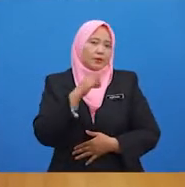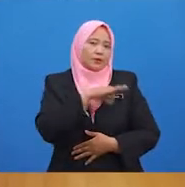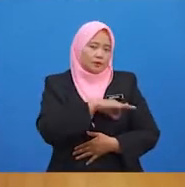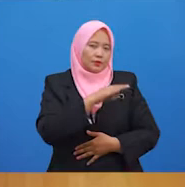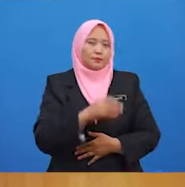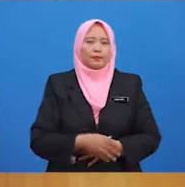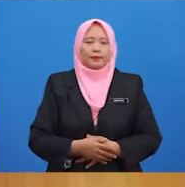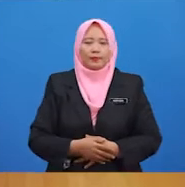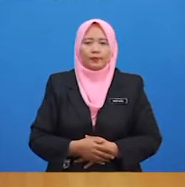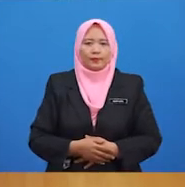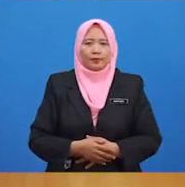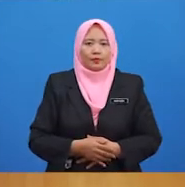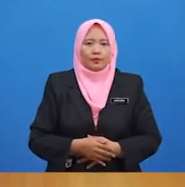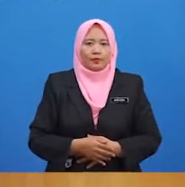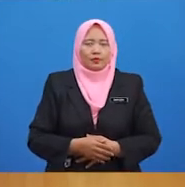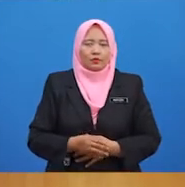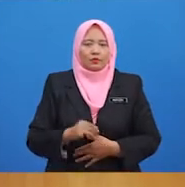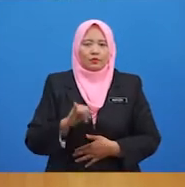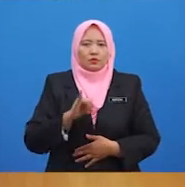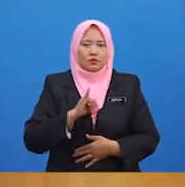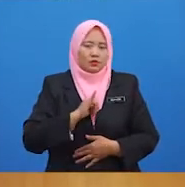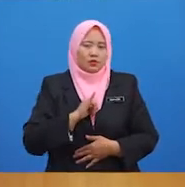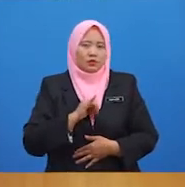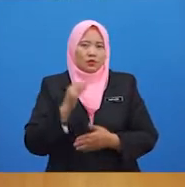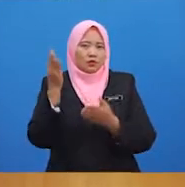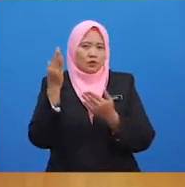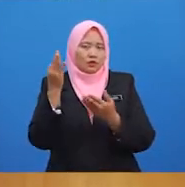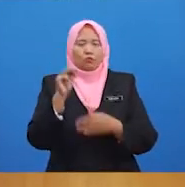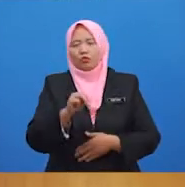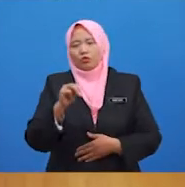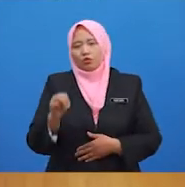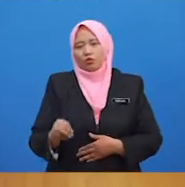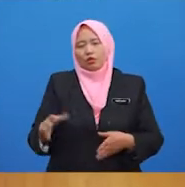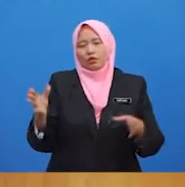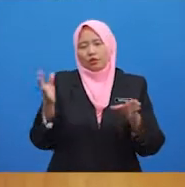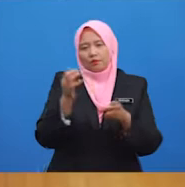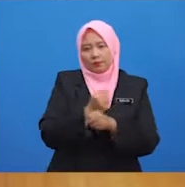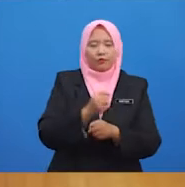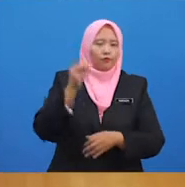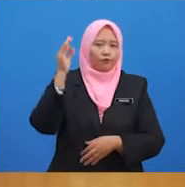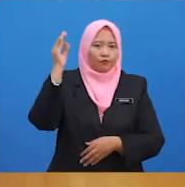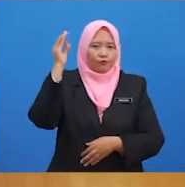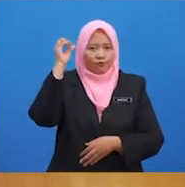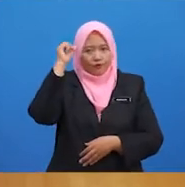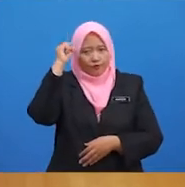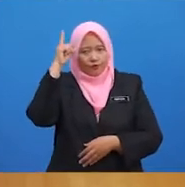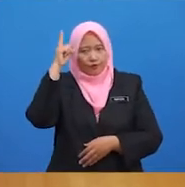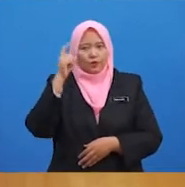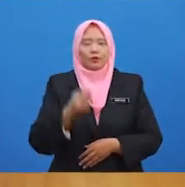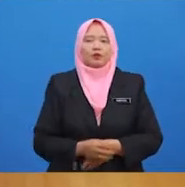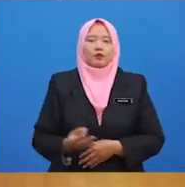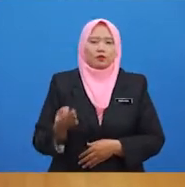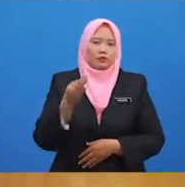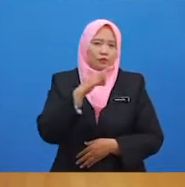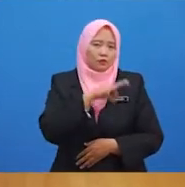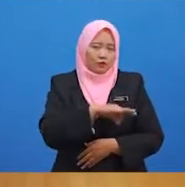pengajaran. Diharapkan agar murid-murid dapat memahami pengertian tentang pengajaran serta